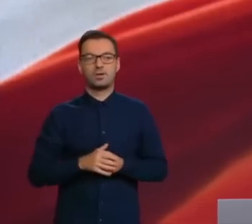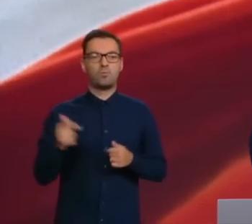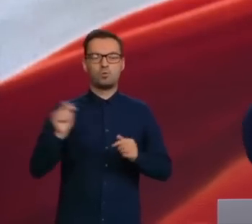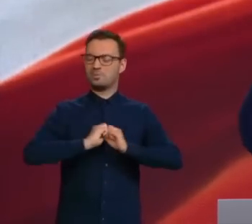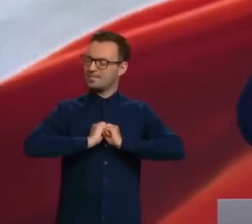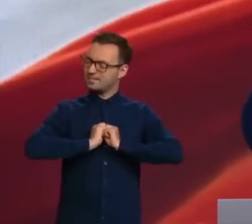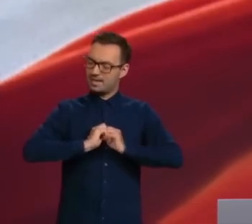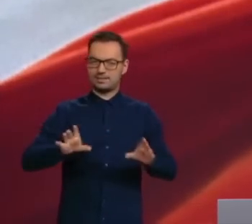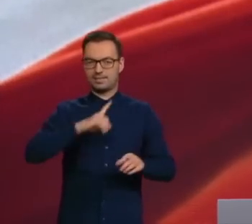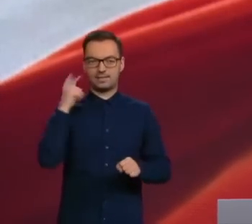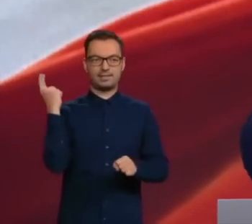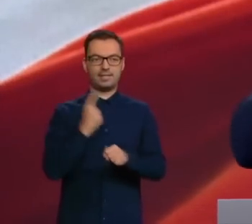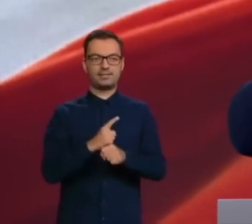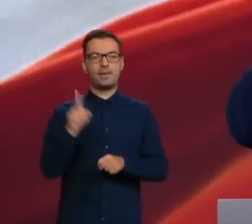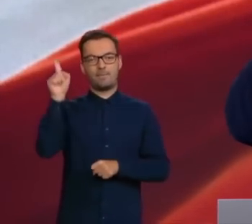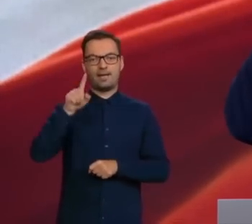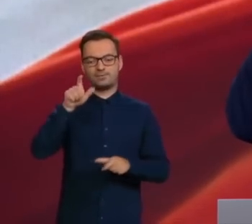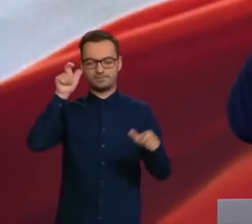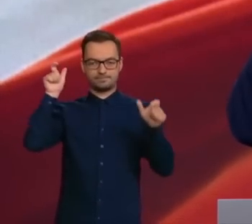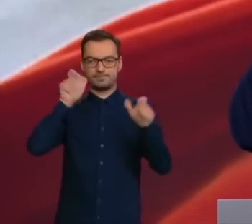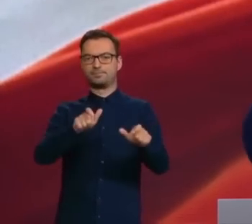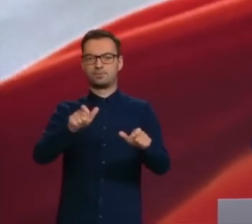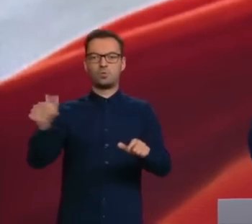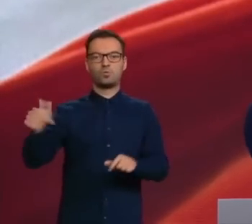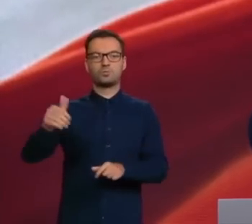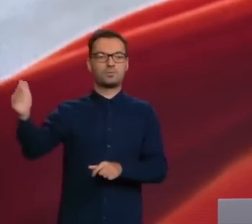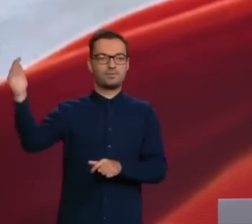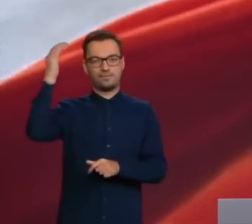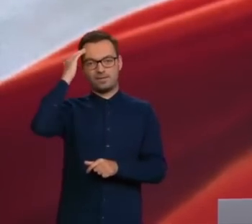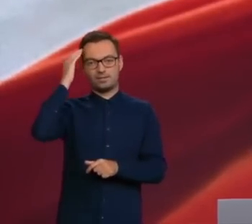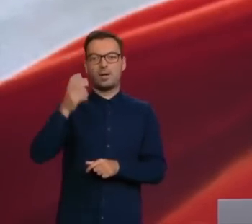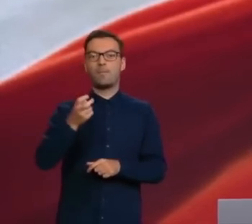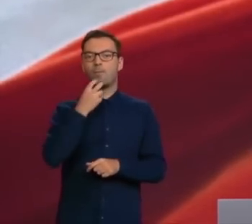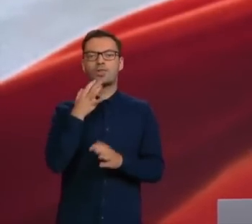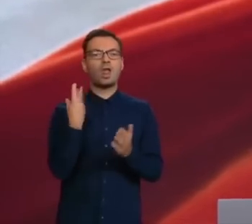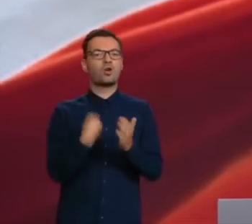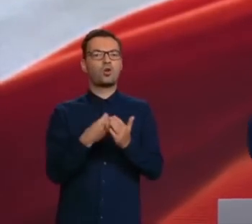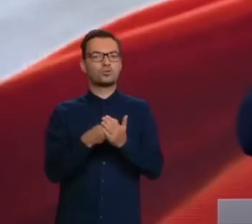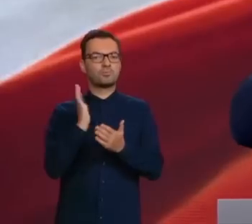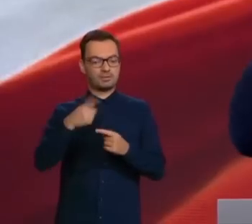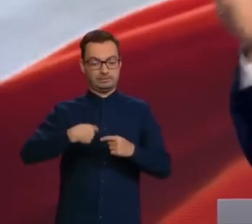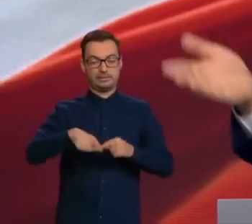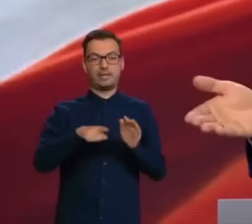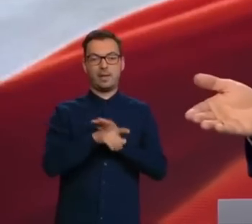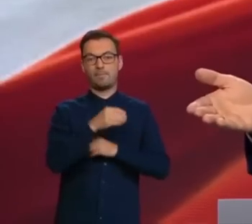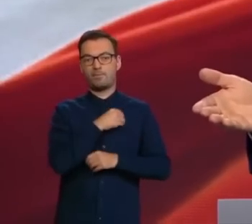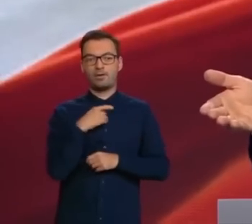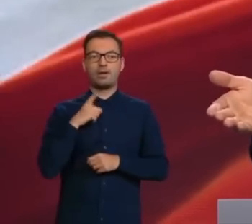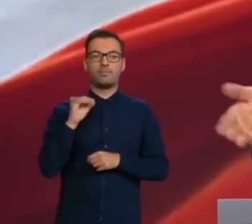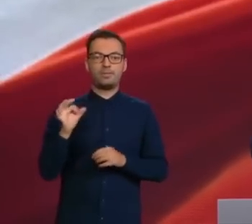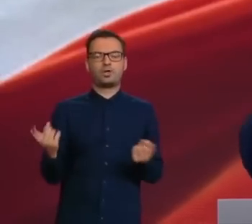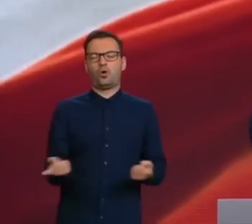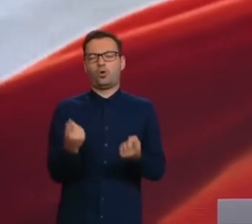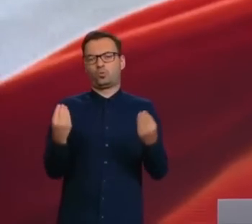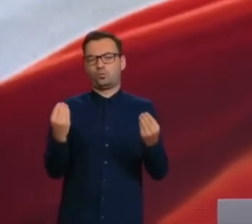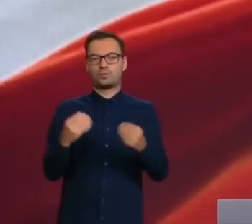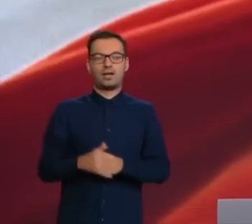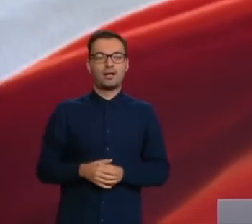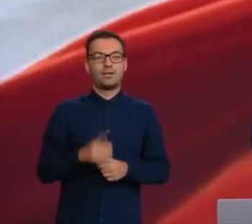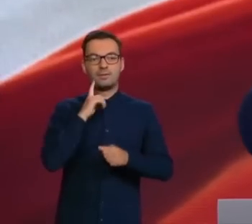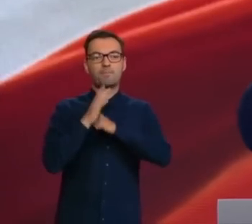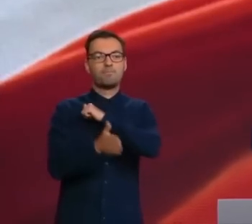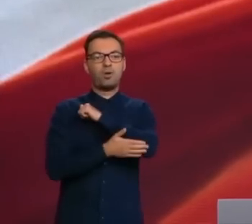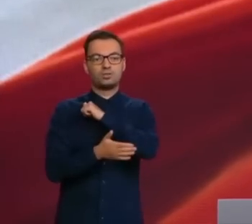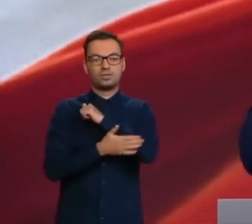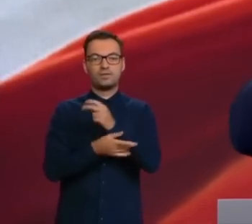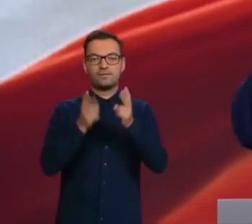jasne decyzje, kontrola państwa i przede wszystkim musimy wiedzieć, po jakiej cenie prąd będzie sprzedawany Polakom, bo PiS robi propagandę sukcesu, a tak podstawowych